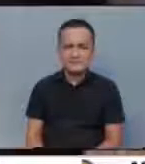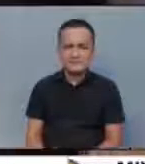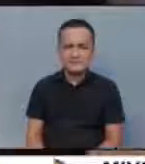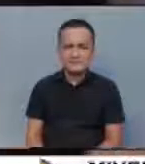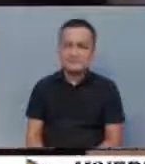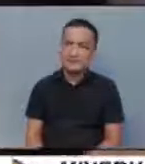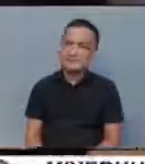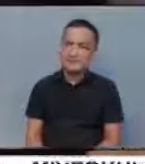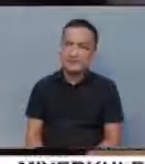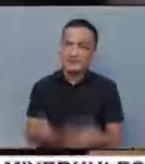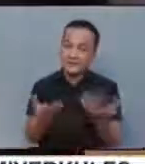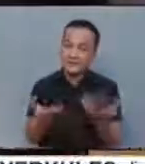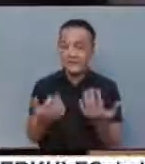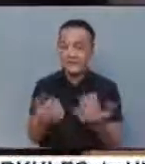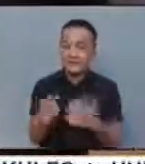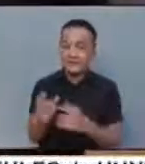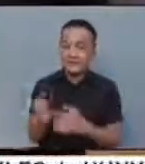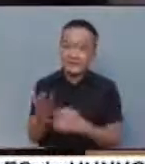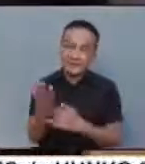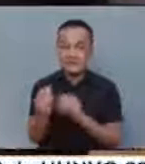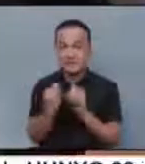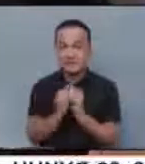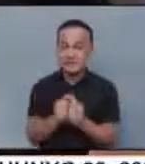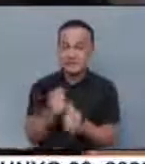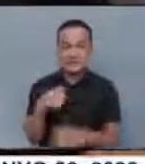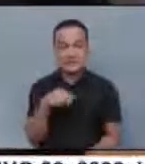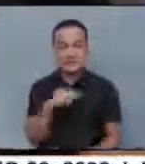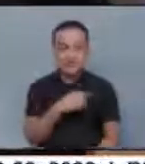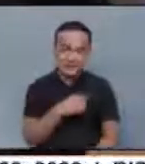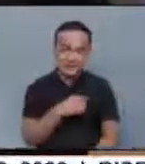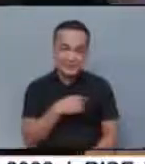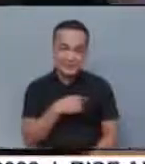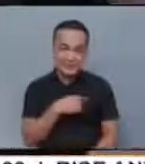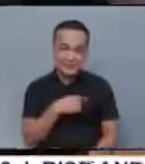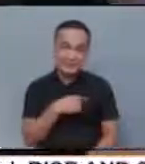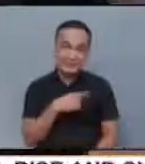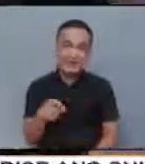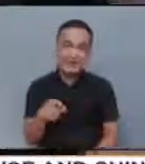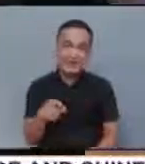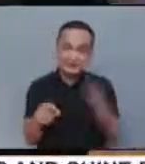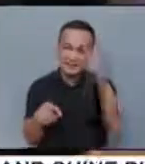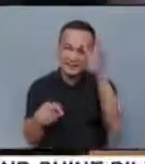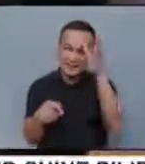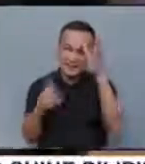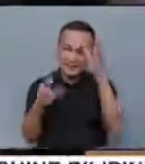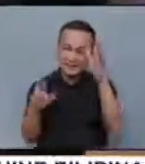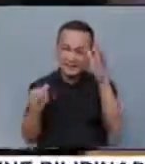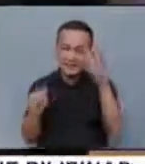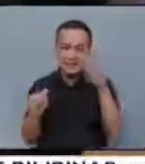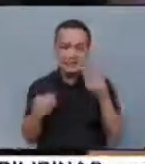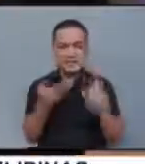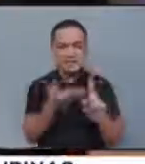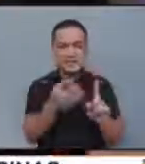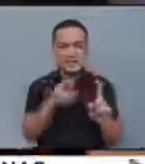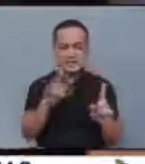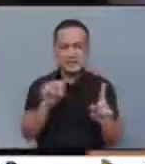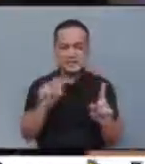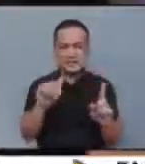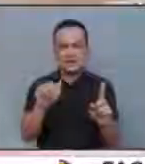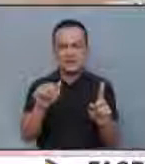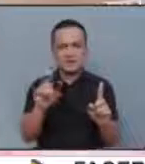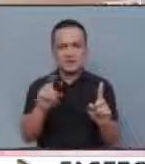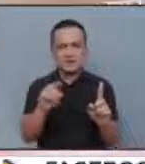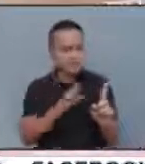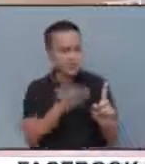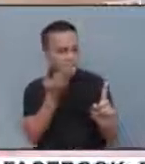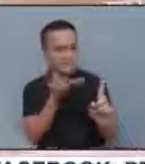Kaya naman ngayong umaga ay makakasama natin ang fur dad ni Cyrus, si Raymond Papa. Good morning, Sir Raymond. Welcome